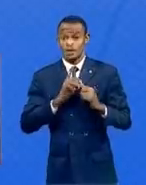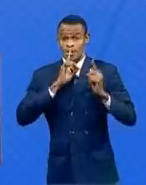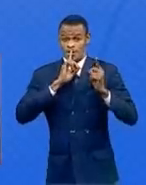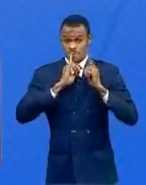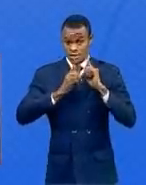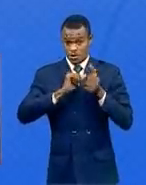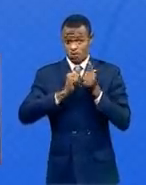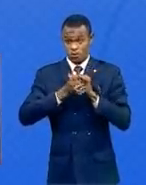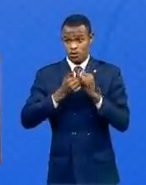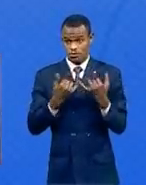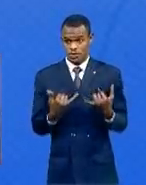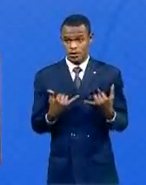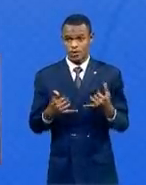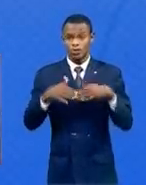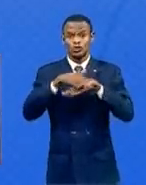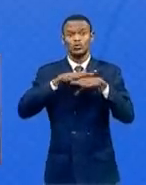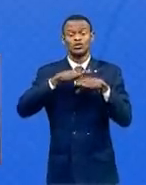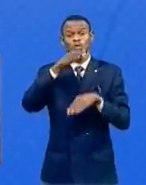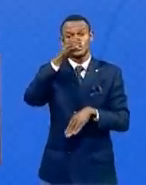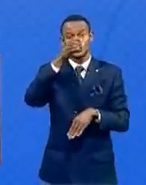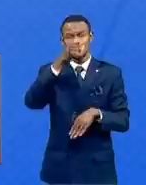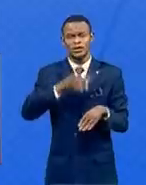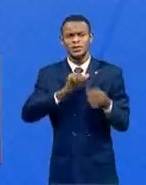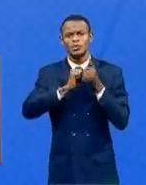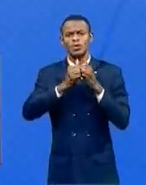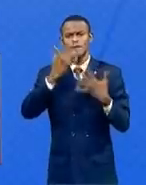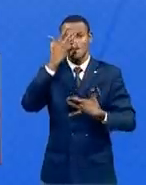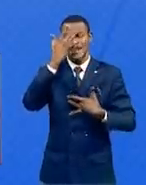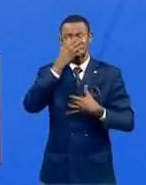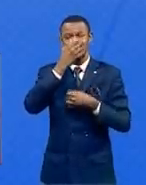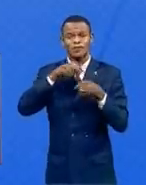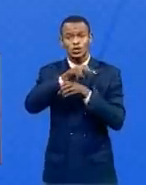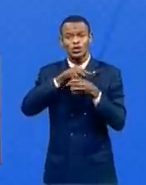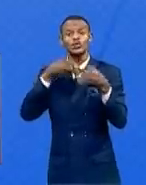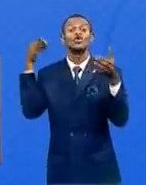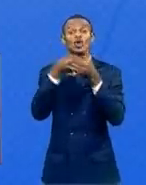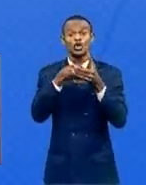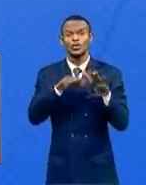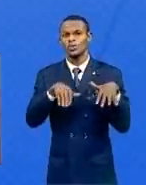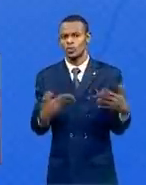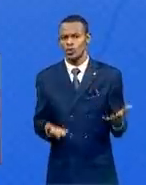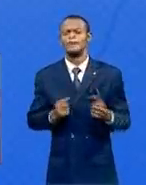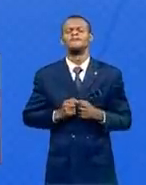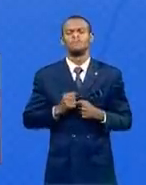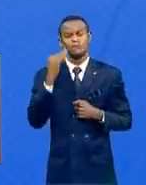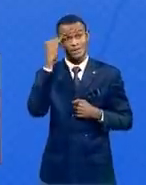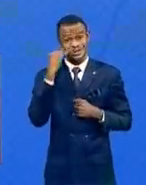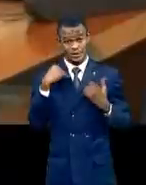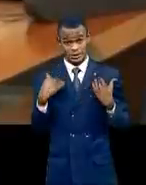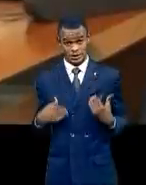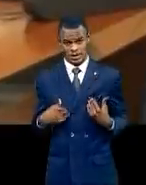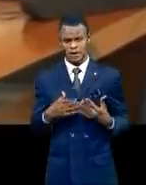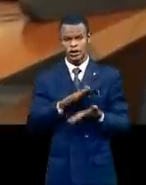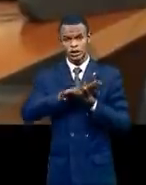Abordant le chapitre relatif à la lutte contre la pandémie à COVID-19, le ministre de la Santé, Hygiène et